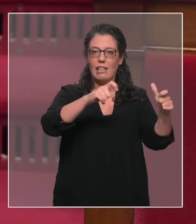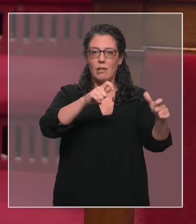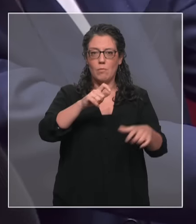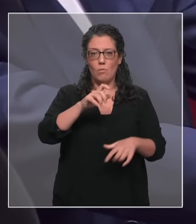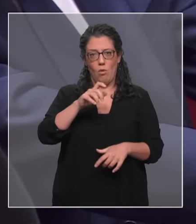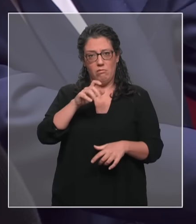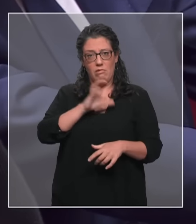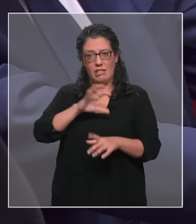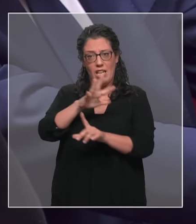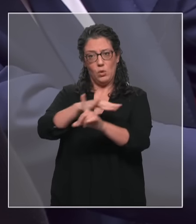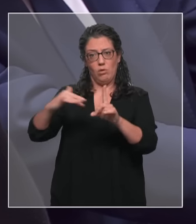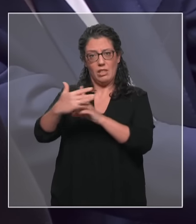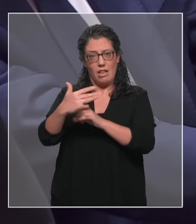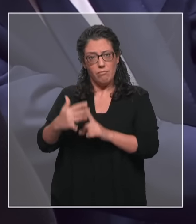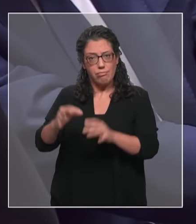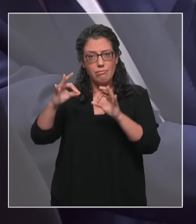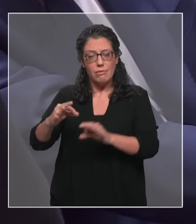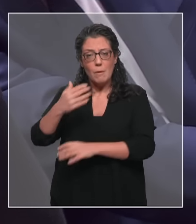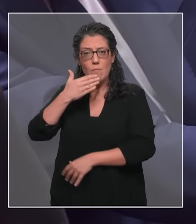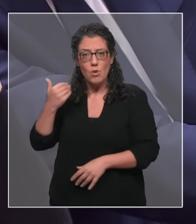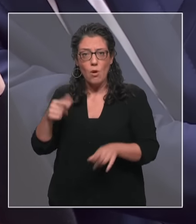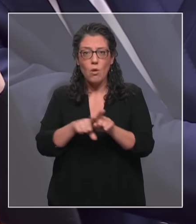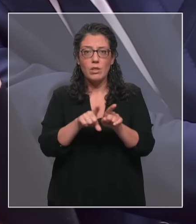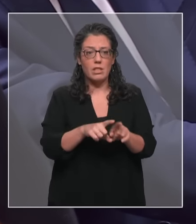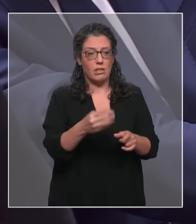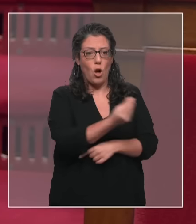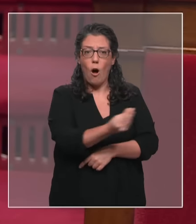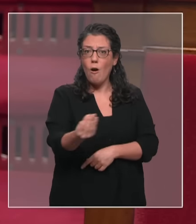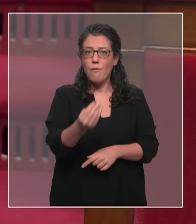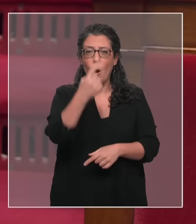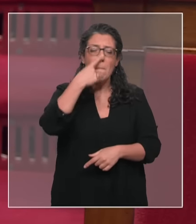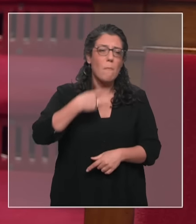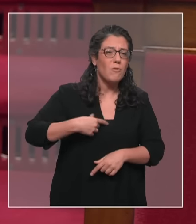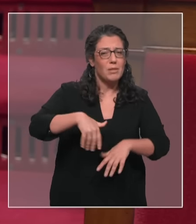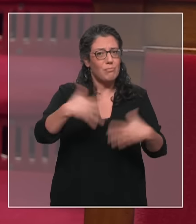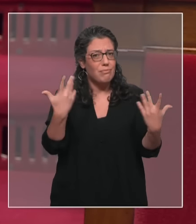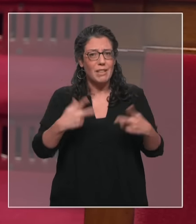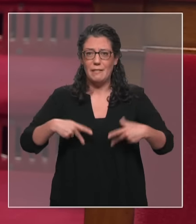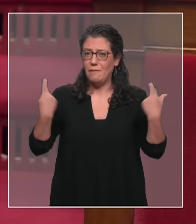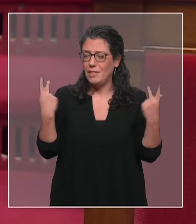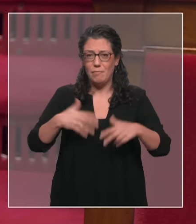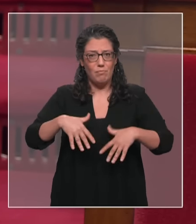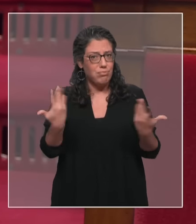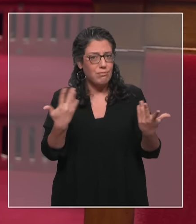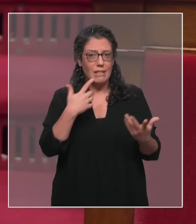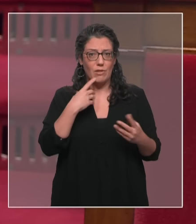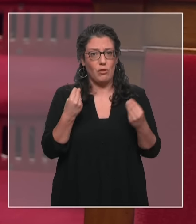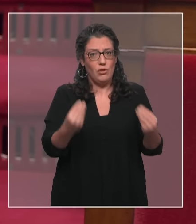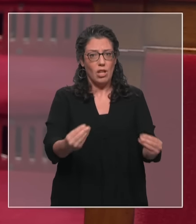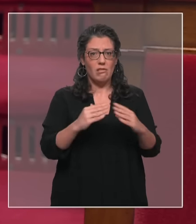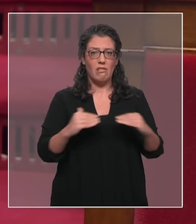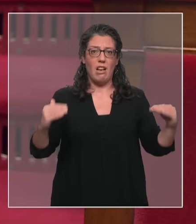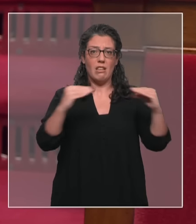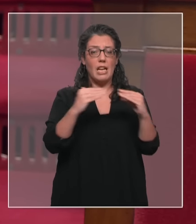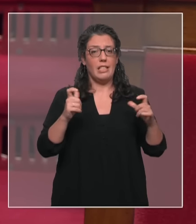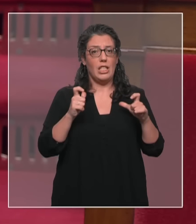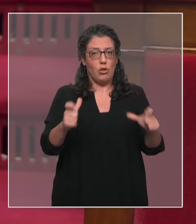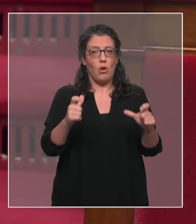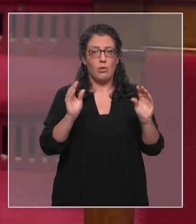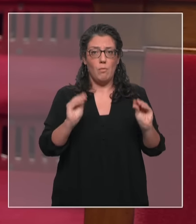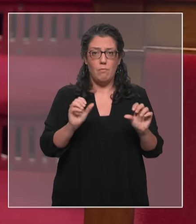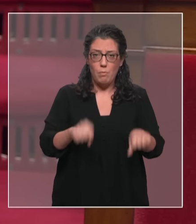sociale et de donner à nos enfants, d'où qu'ils viennent et où qu'ils vivent, une égalité des chances pour s'émanciper et